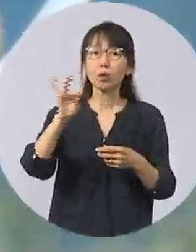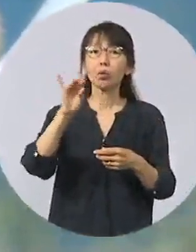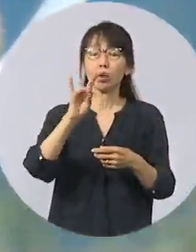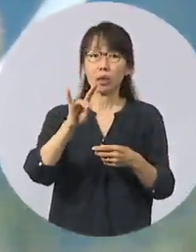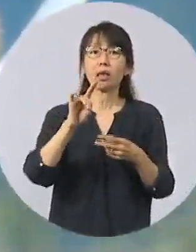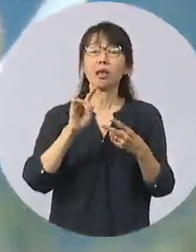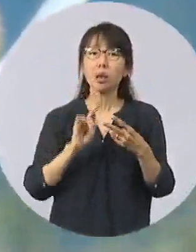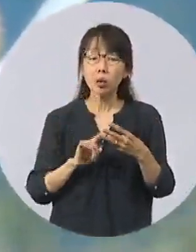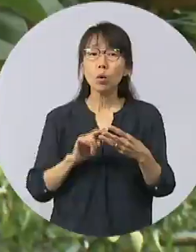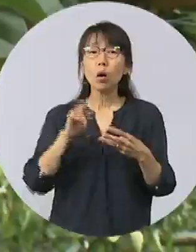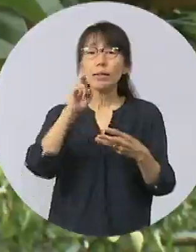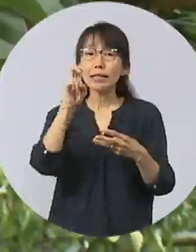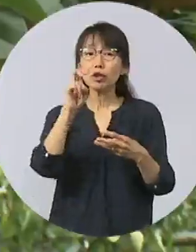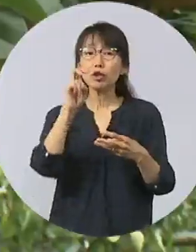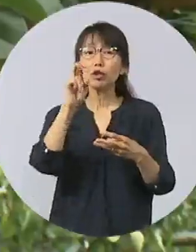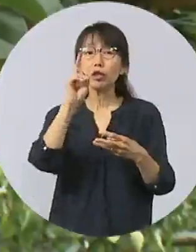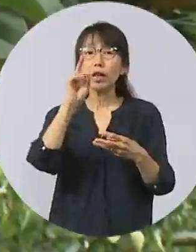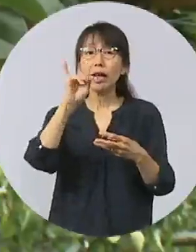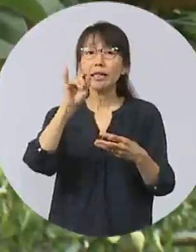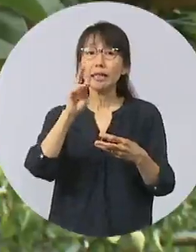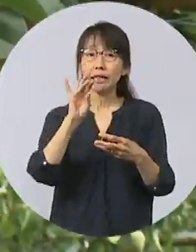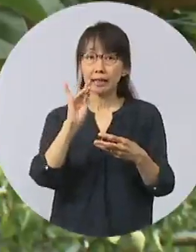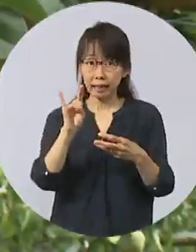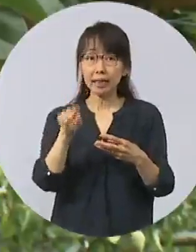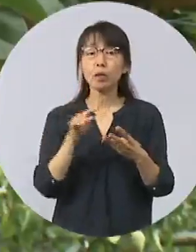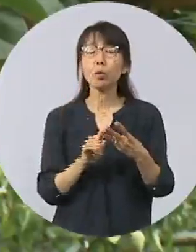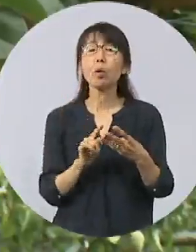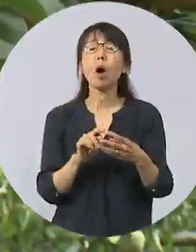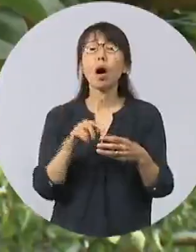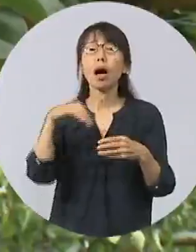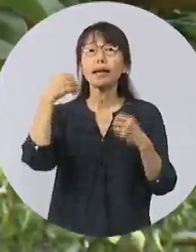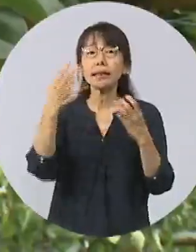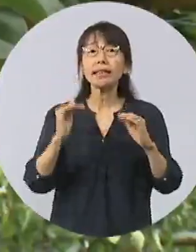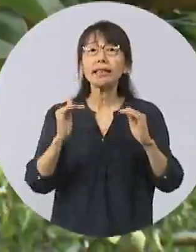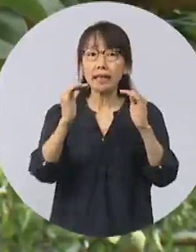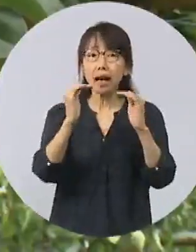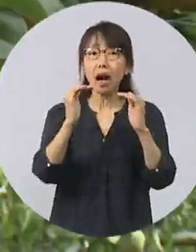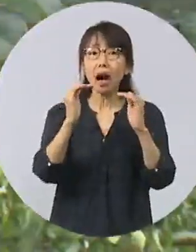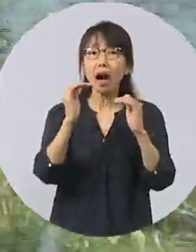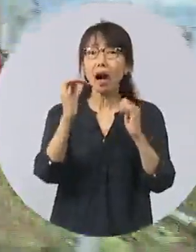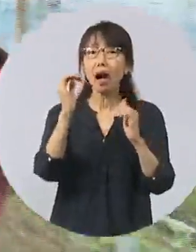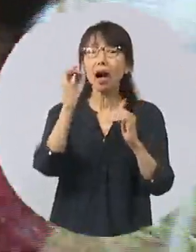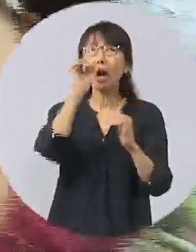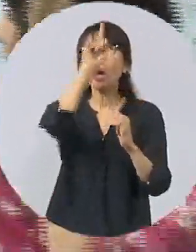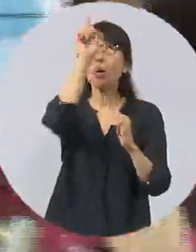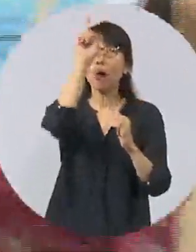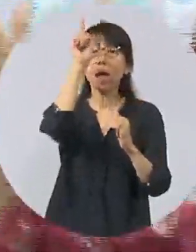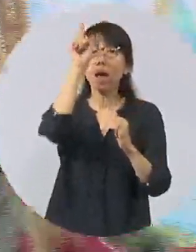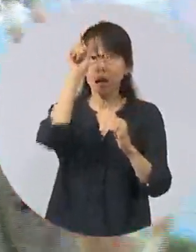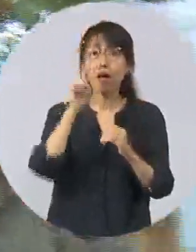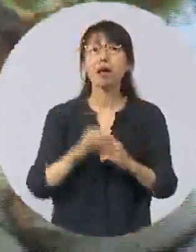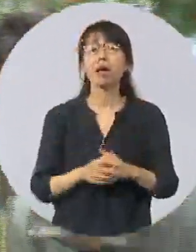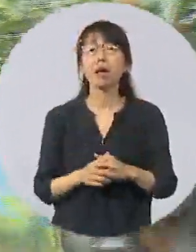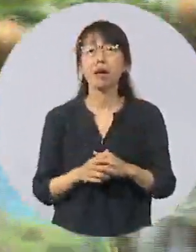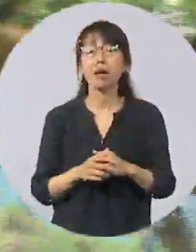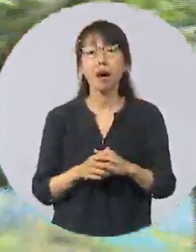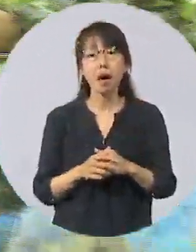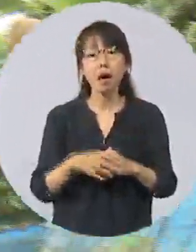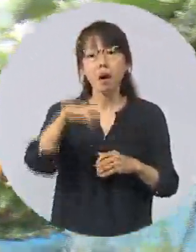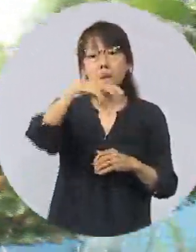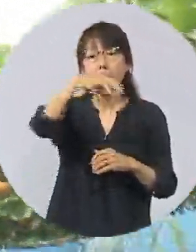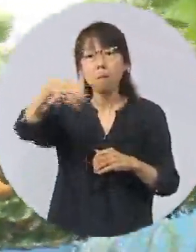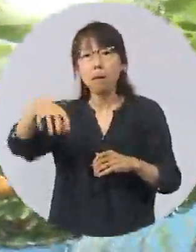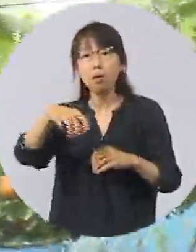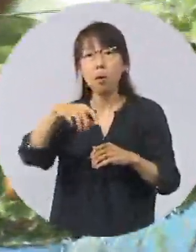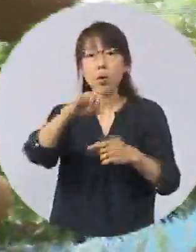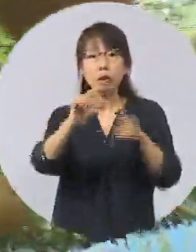部作ってて、 はい、 それでいて新高がこの品種ですね。 あ、今このちょうど真上にあるのが新高。 そうですね。 え、あ、じゃあ場所によって違うん